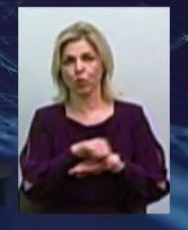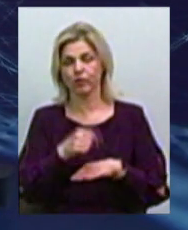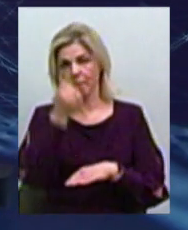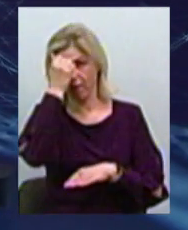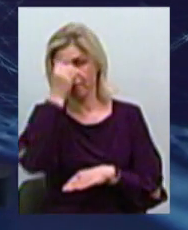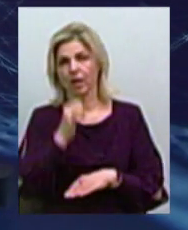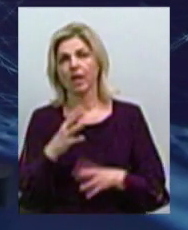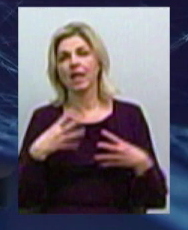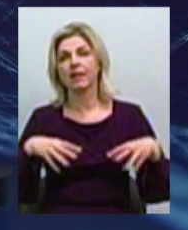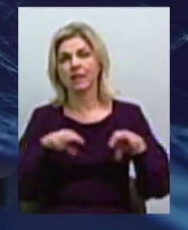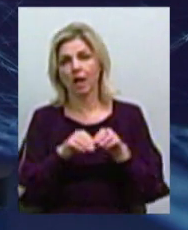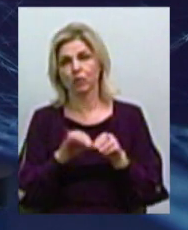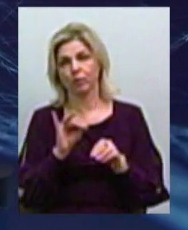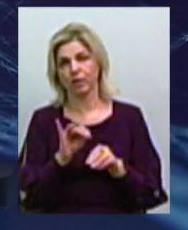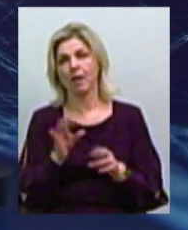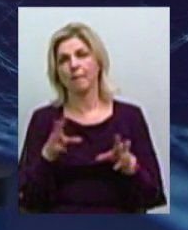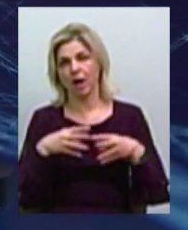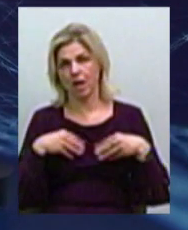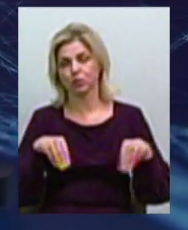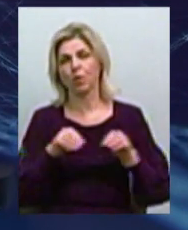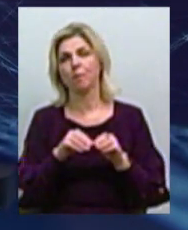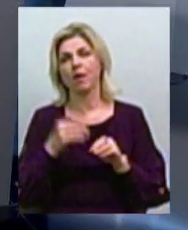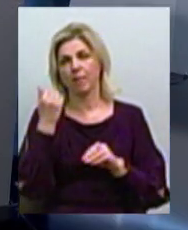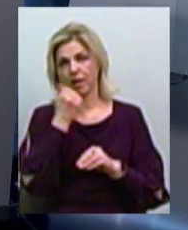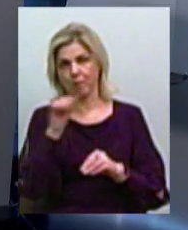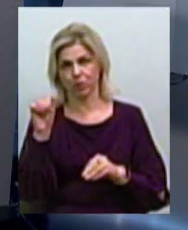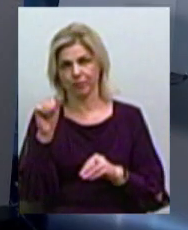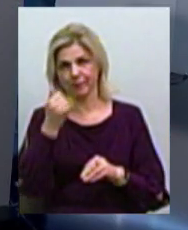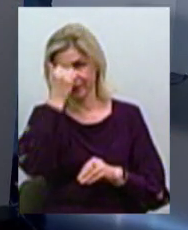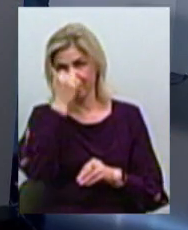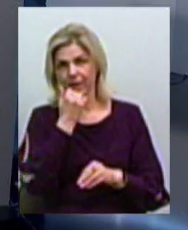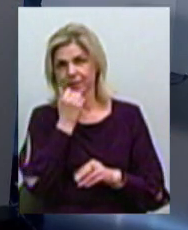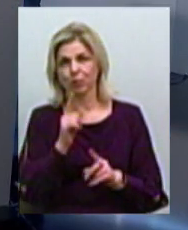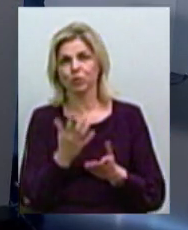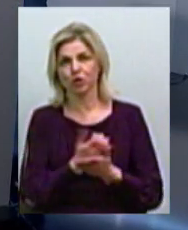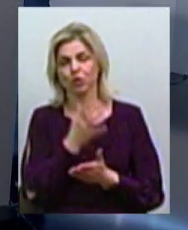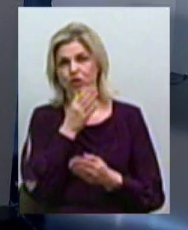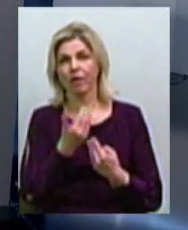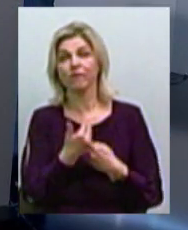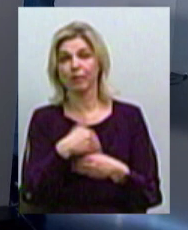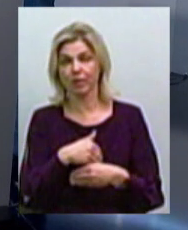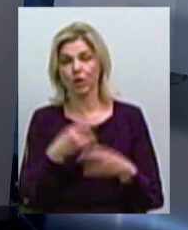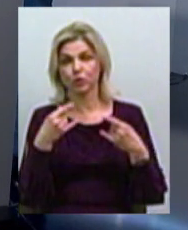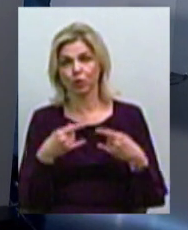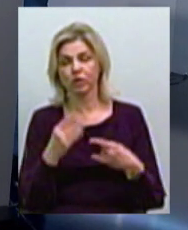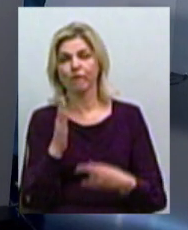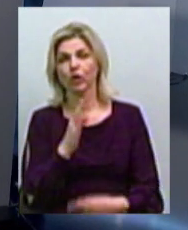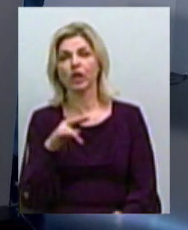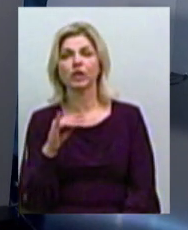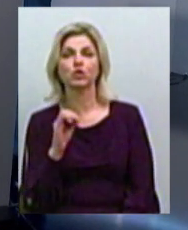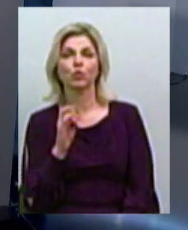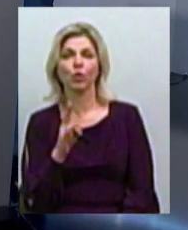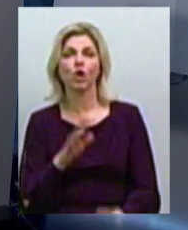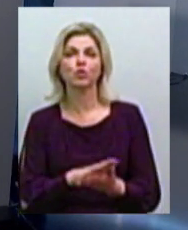це, єднаємося і разом переможемо. Володю, спасибі, що сьогодні знайшов час прийти до студії. Володимир Лисюк,